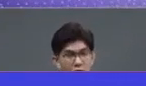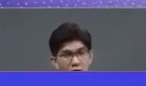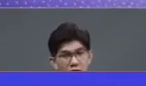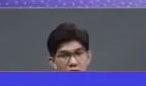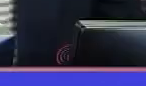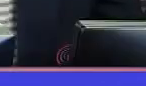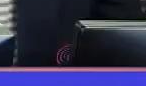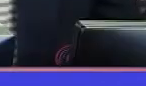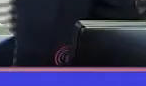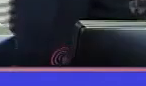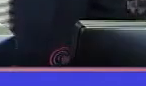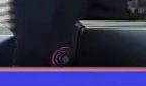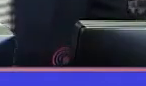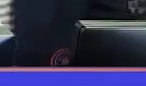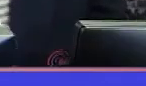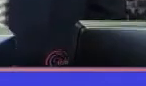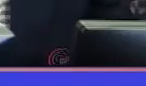ให้ดีขึ้นด้วยนะครับอื